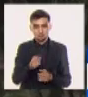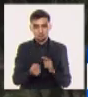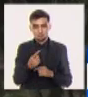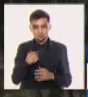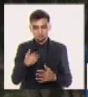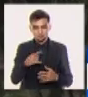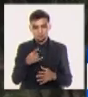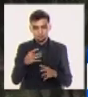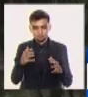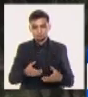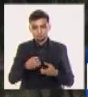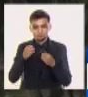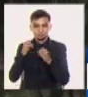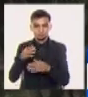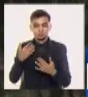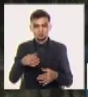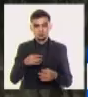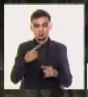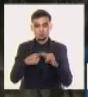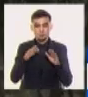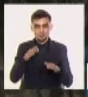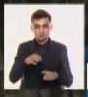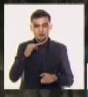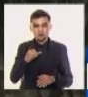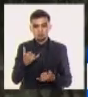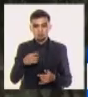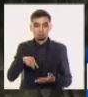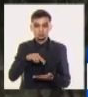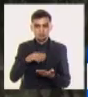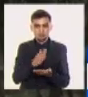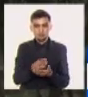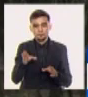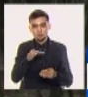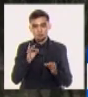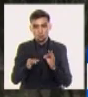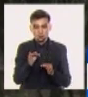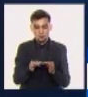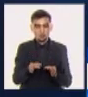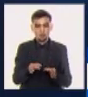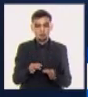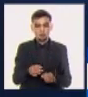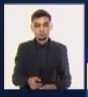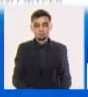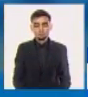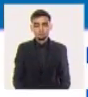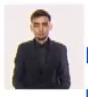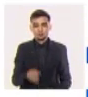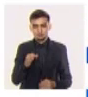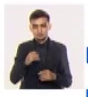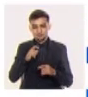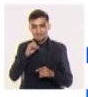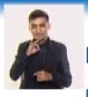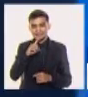я вытащил, я передал ему остальное. Все, он сейчас бегает, все нормально, нормализовался. Учредитель премии «СГ